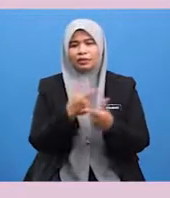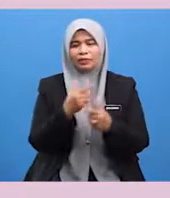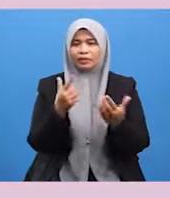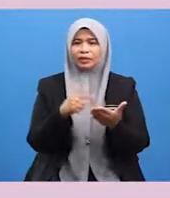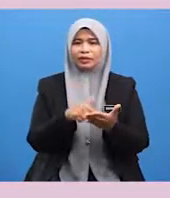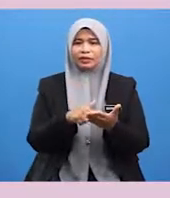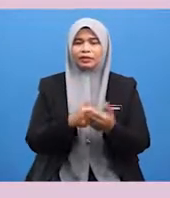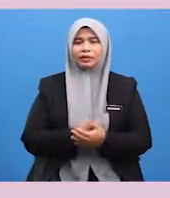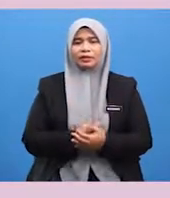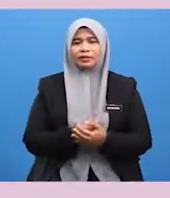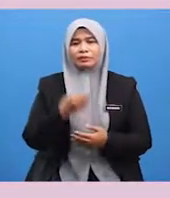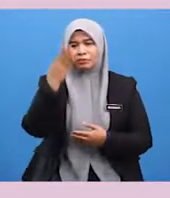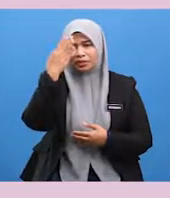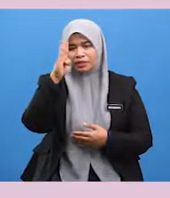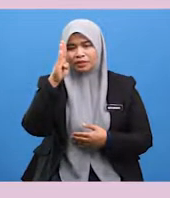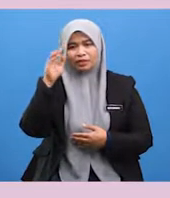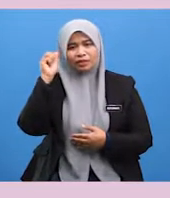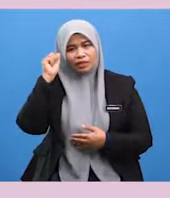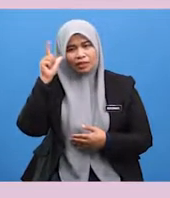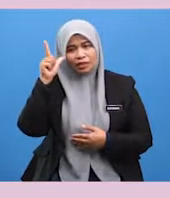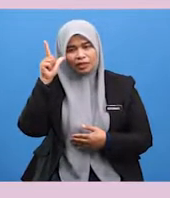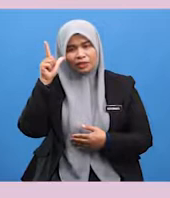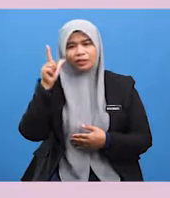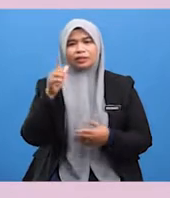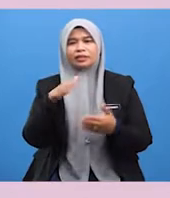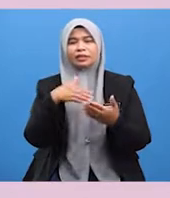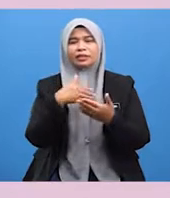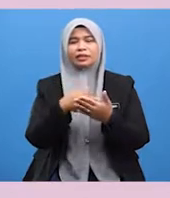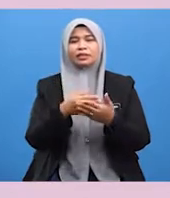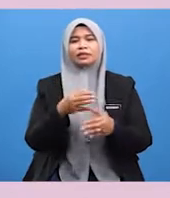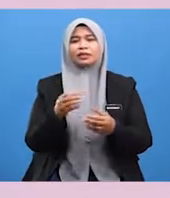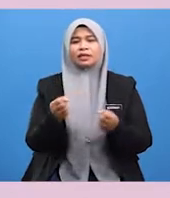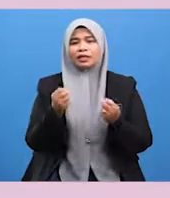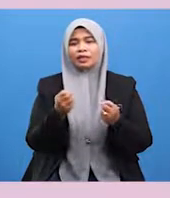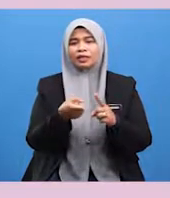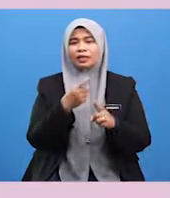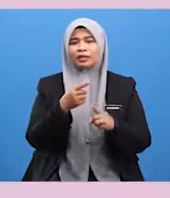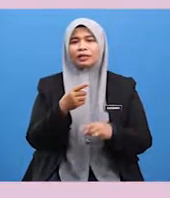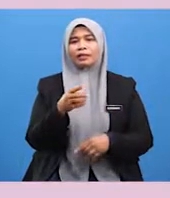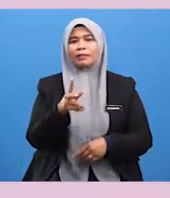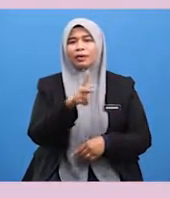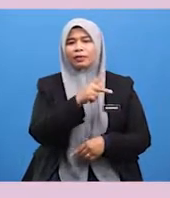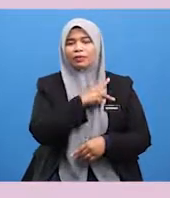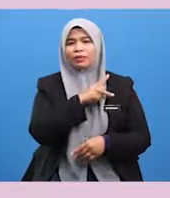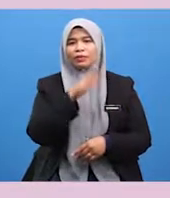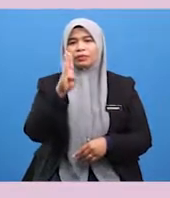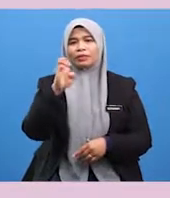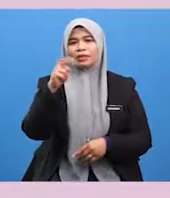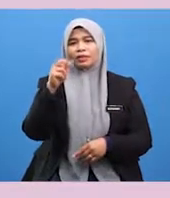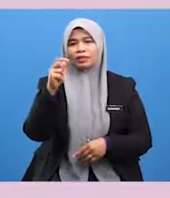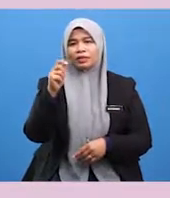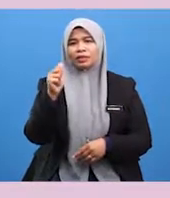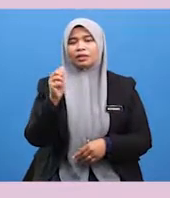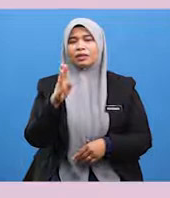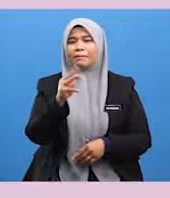Perak, bijaksana akalnya hingga diangkat dari penghulu, bentara, menteri dan